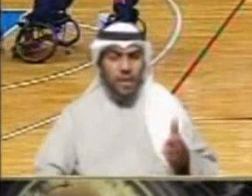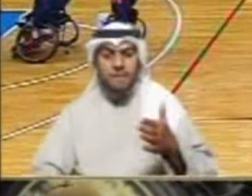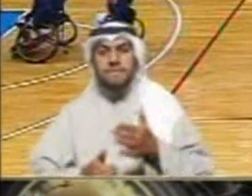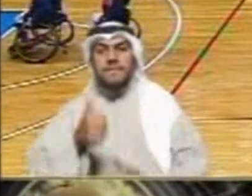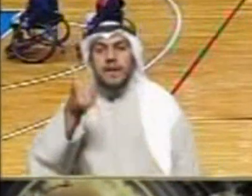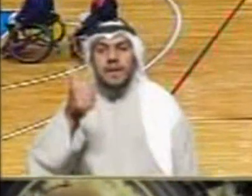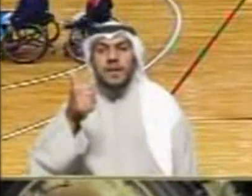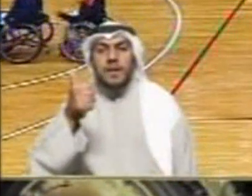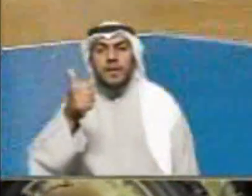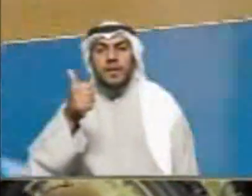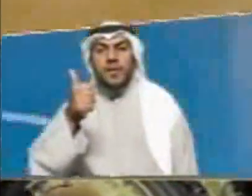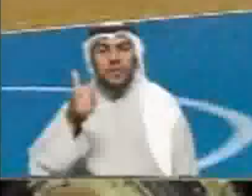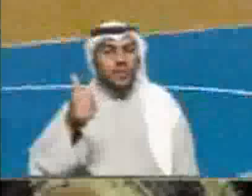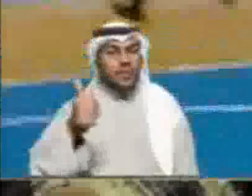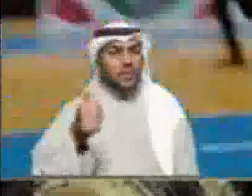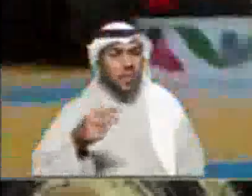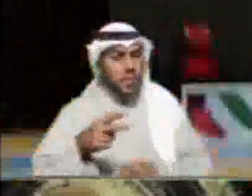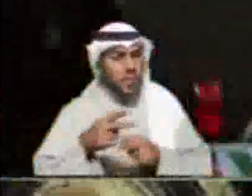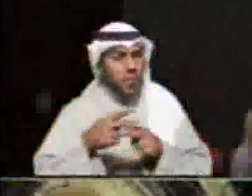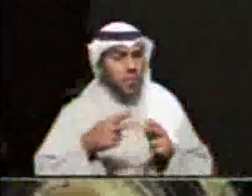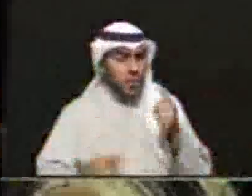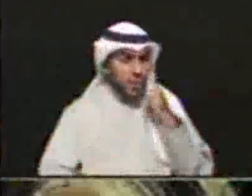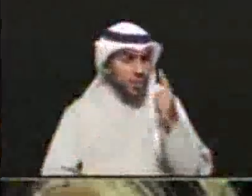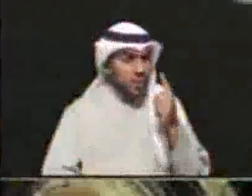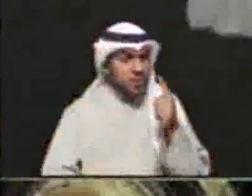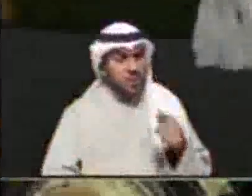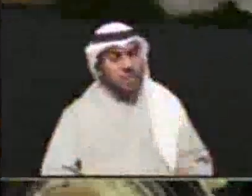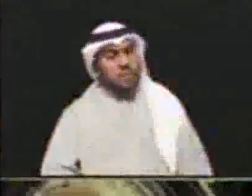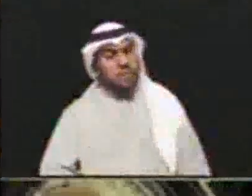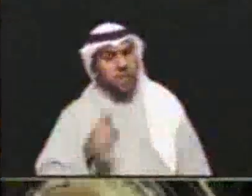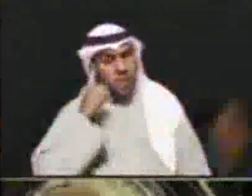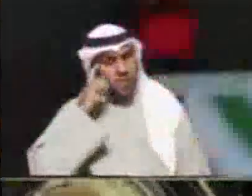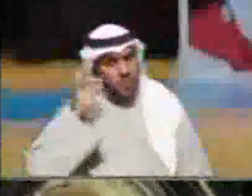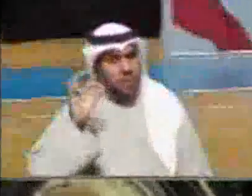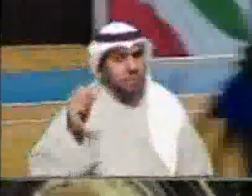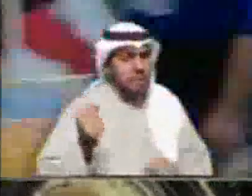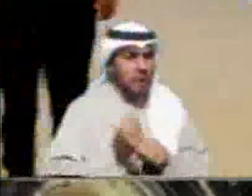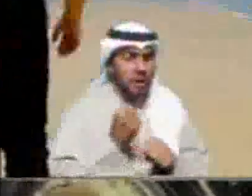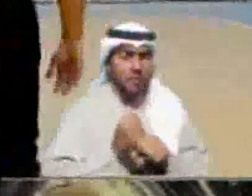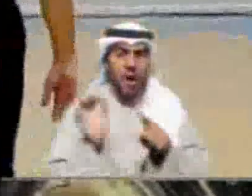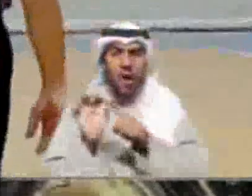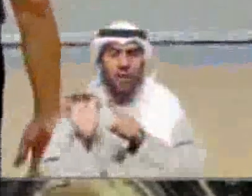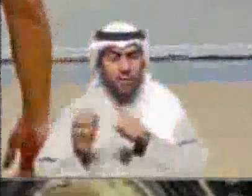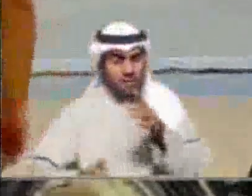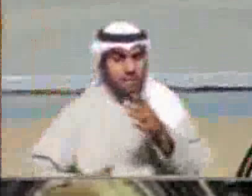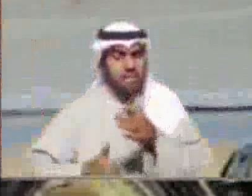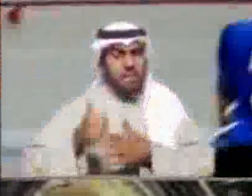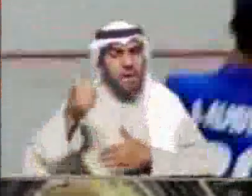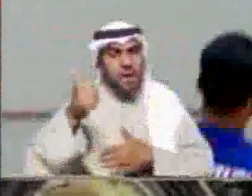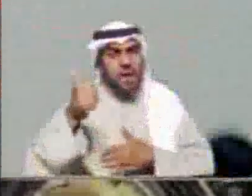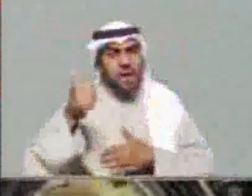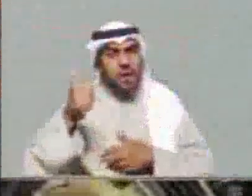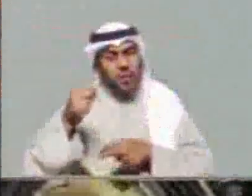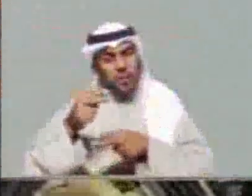منتخبنا الوطني بقوة منذ البداية، مقدمين مستوى فني عال بعد تحقيق الفوز على منتخب